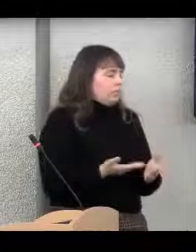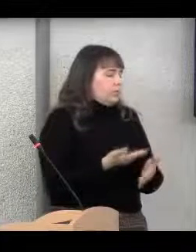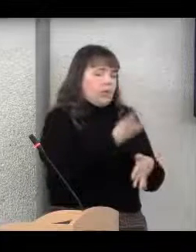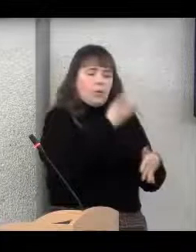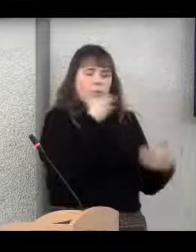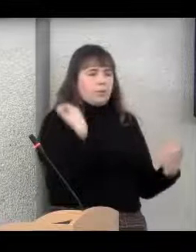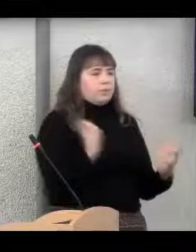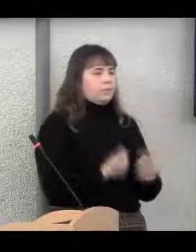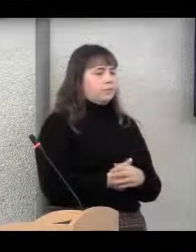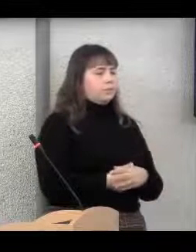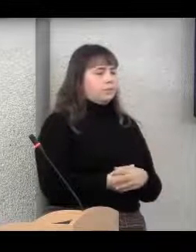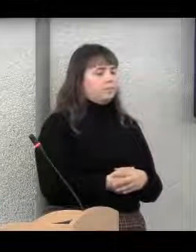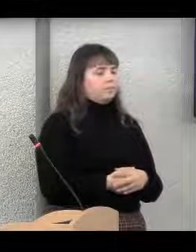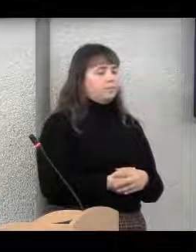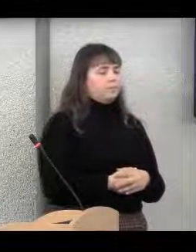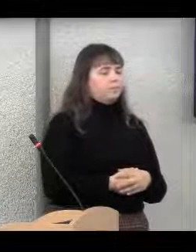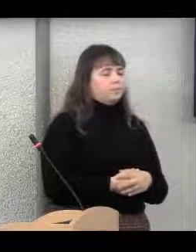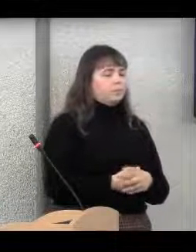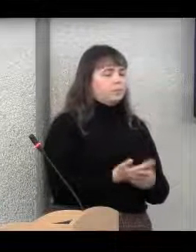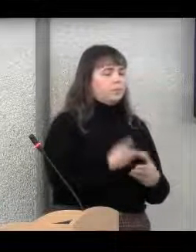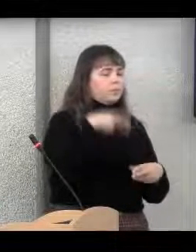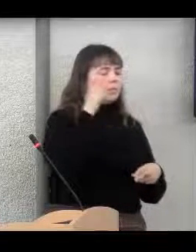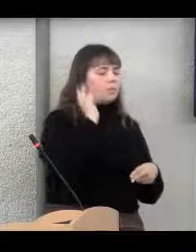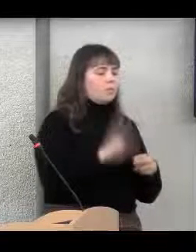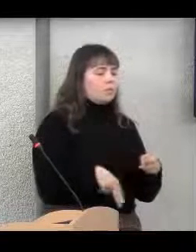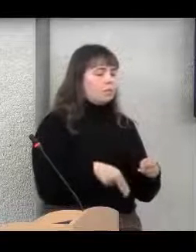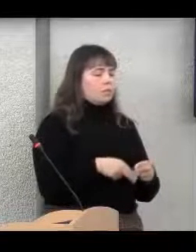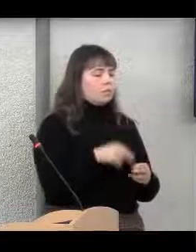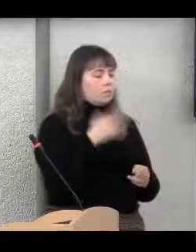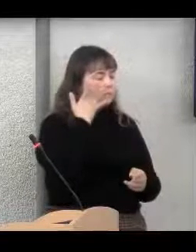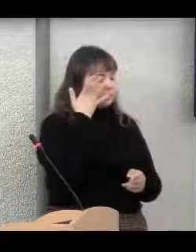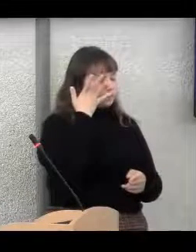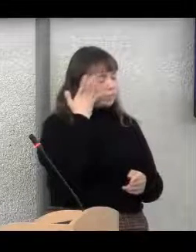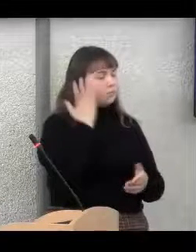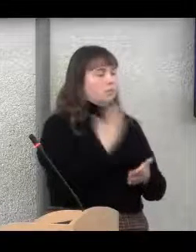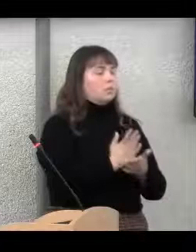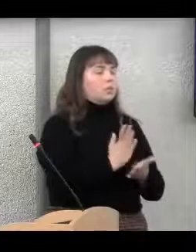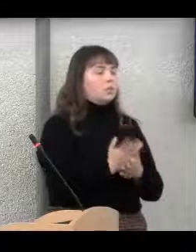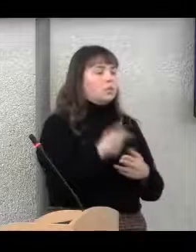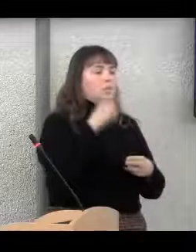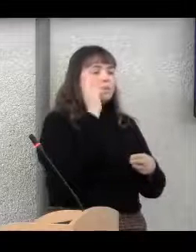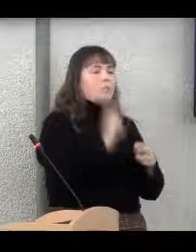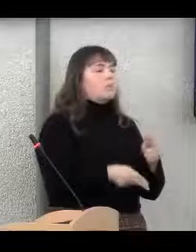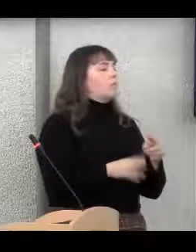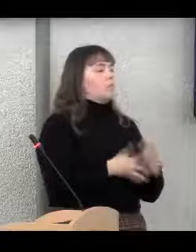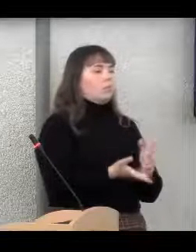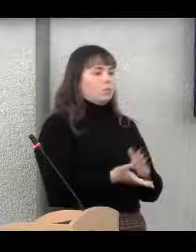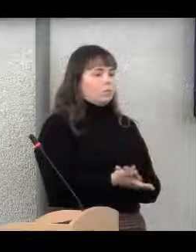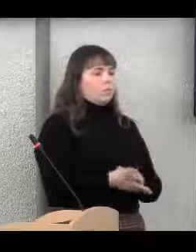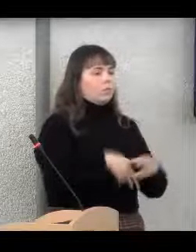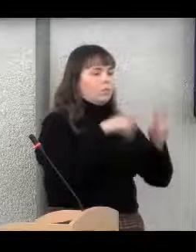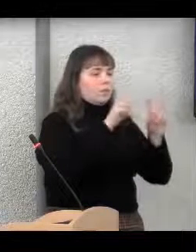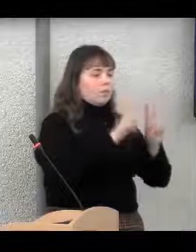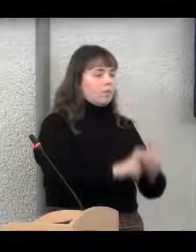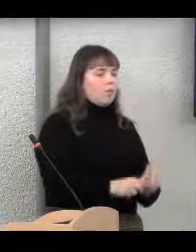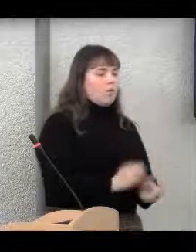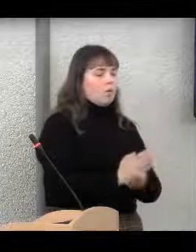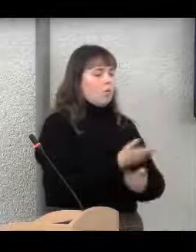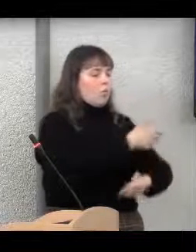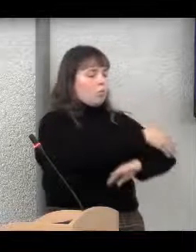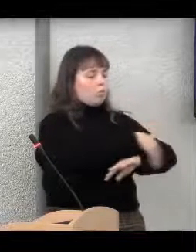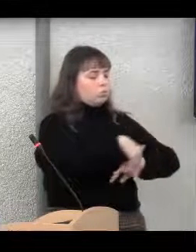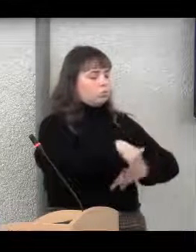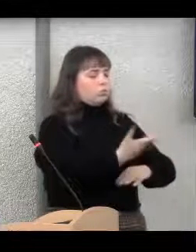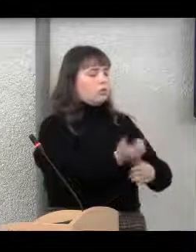Ir būtent dėl to nusprendėme, jog šioje vietoje sprendimas galėtų būti išanalizuoti užsienyje taikomas